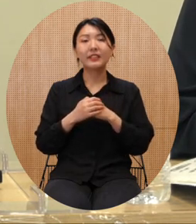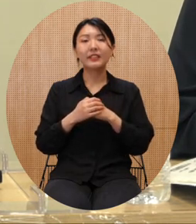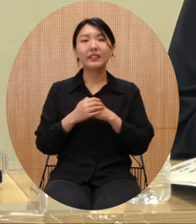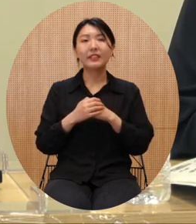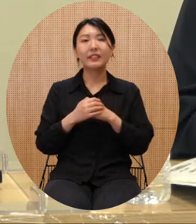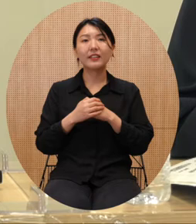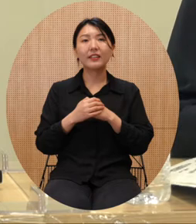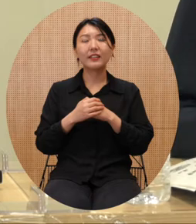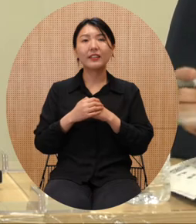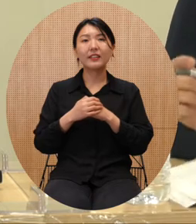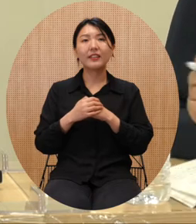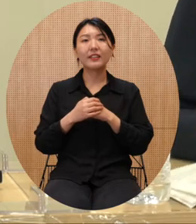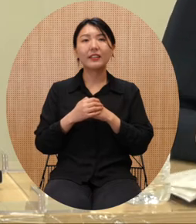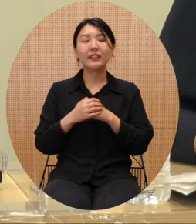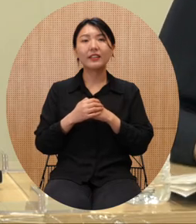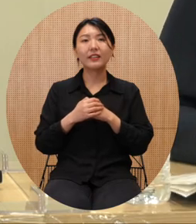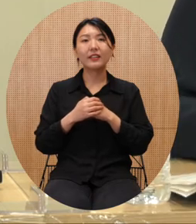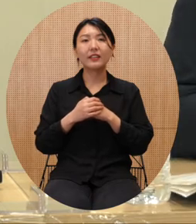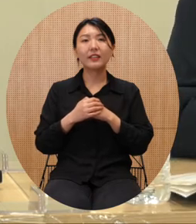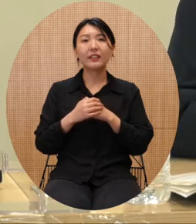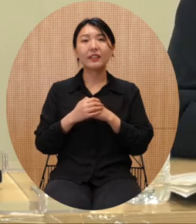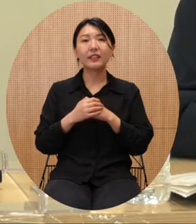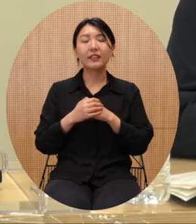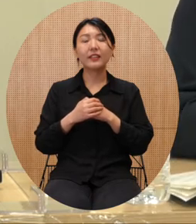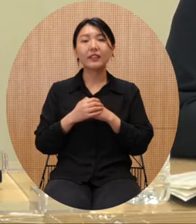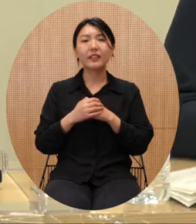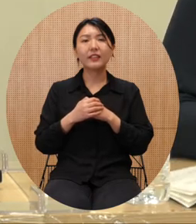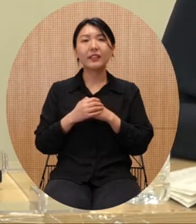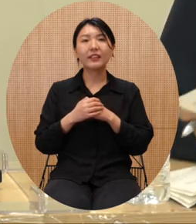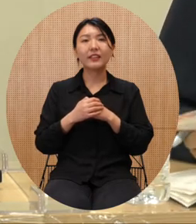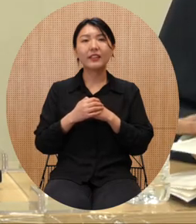어떤 책임 같은 게 좀 느껴지는 좀 위치에 있다 보니